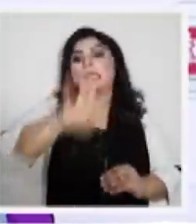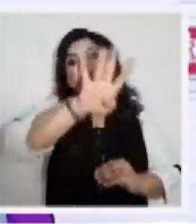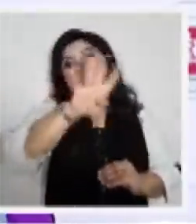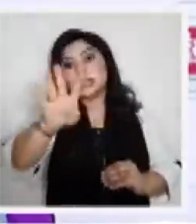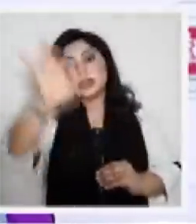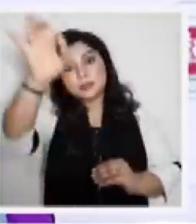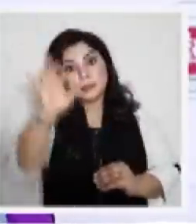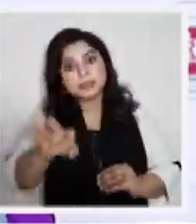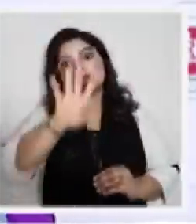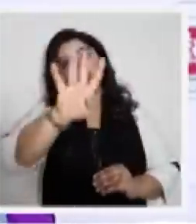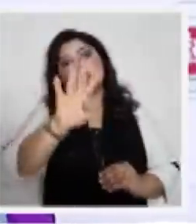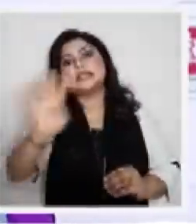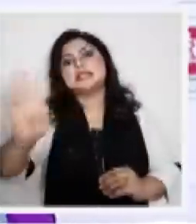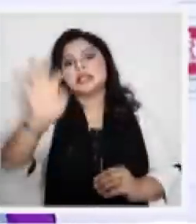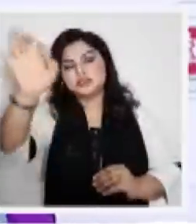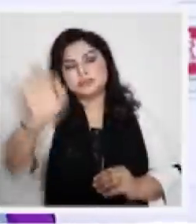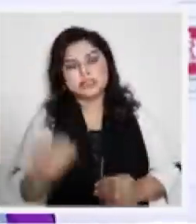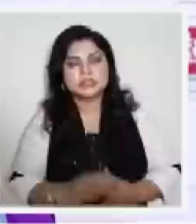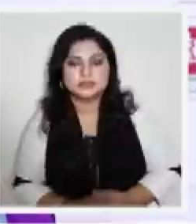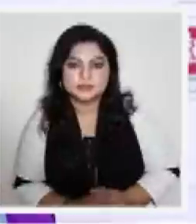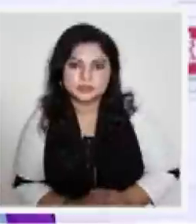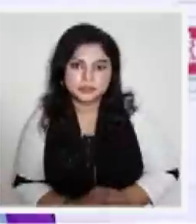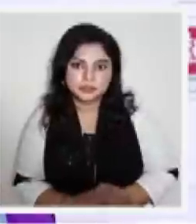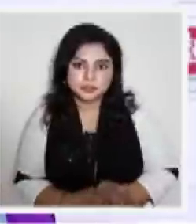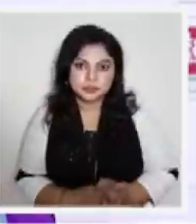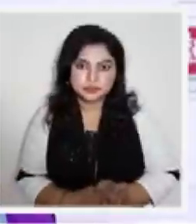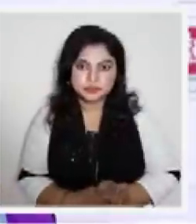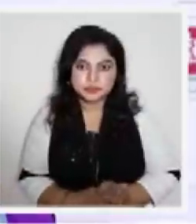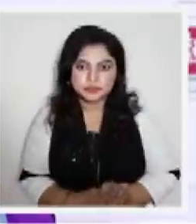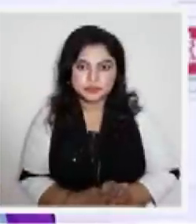51 থেকে 60 29.80% এবং 60-এর অধিক বয়সের